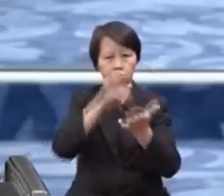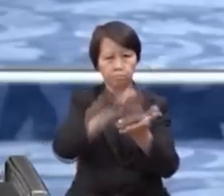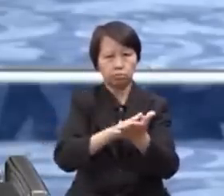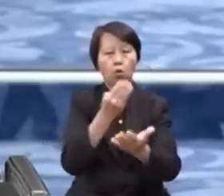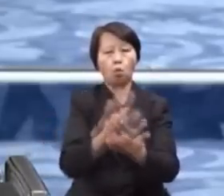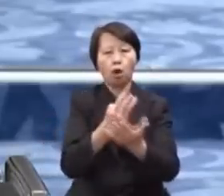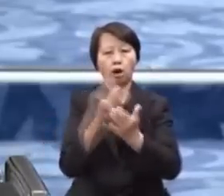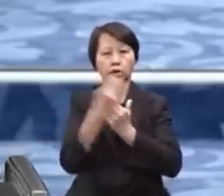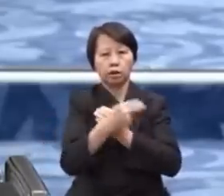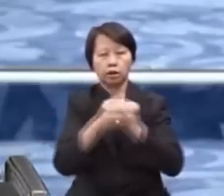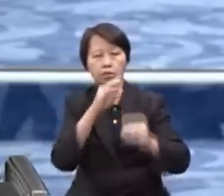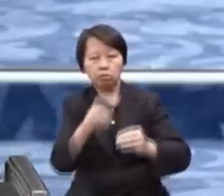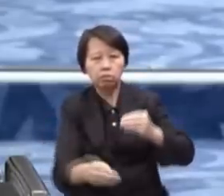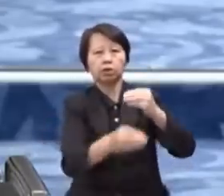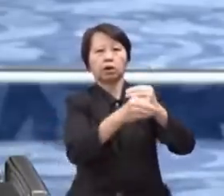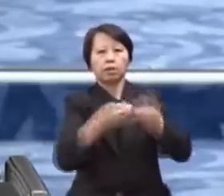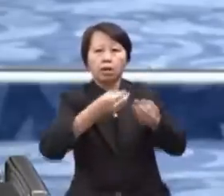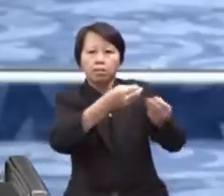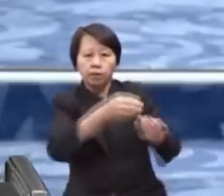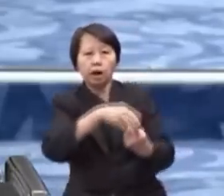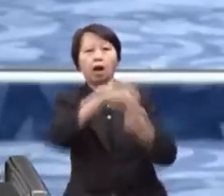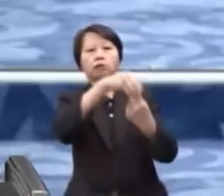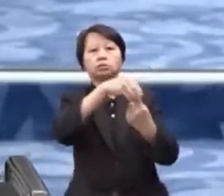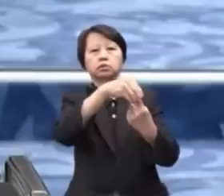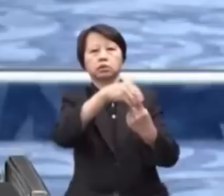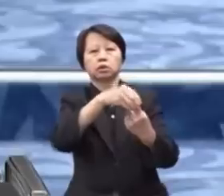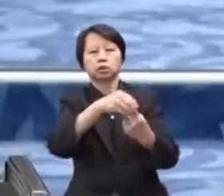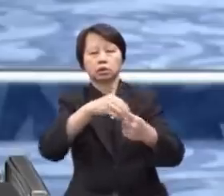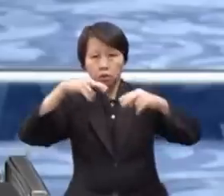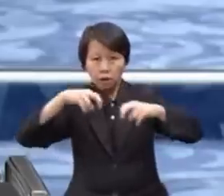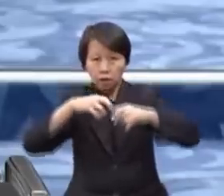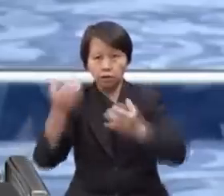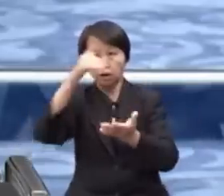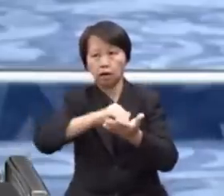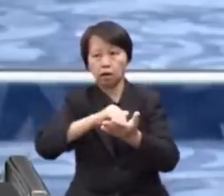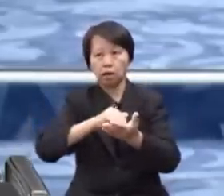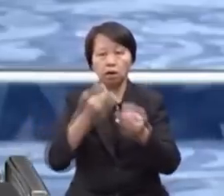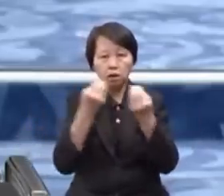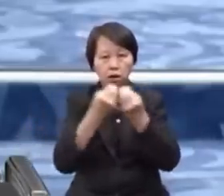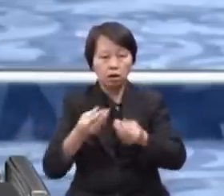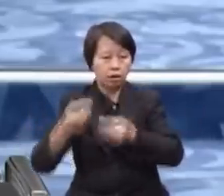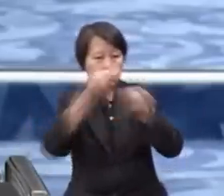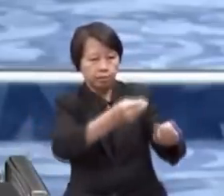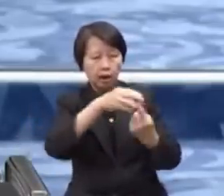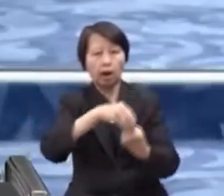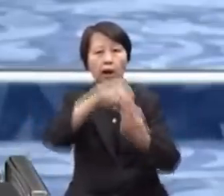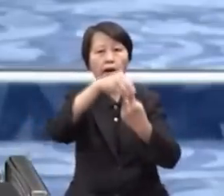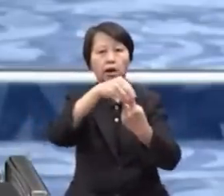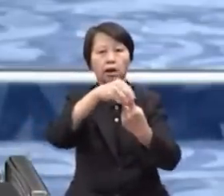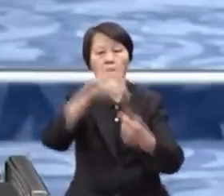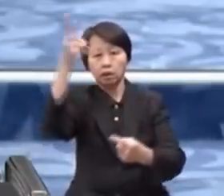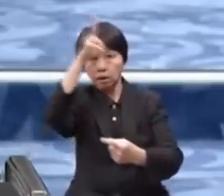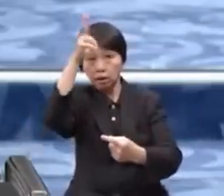adalah menambah pemberian khas kajian semula kadang pemberian khas oleh